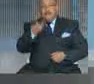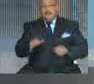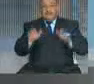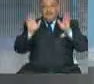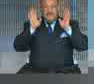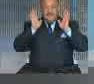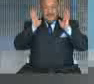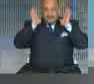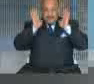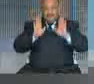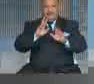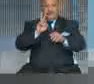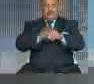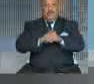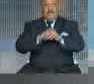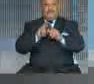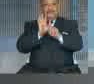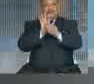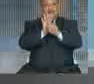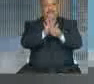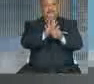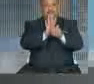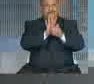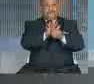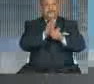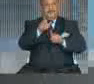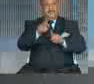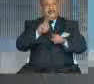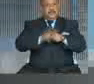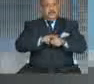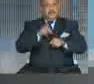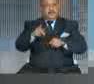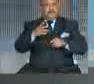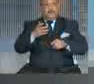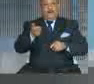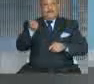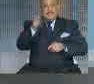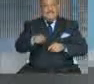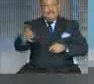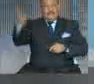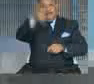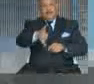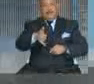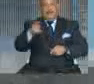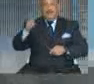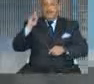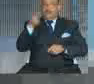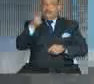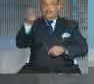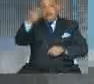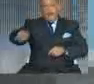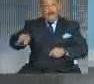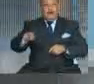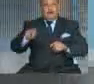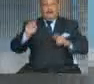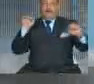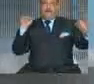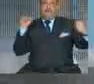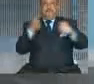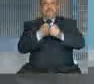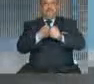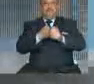الجمعة. وقام بعض الشبان برشق مركز أمن المنطقة بالحجارة، ما أجبر قوات الأمن على استعمال الغاز المسيل